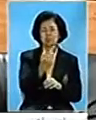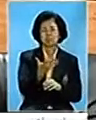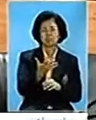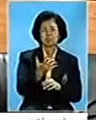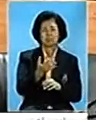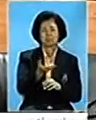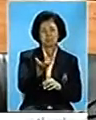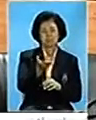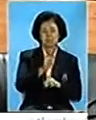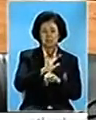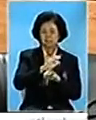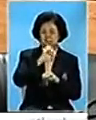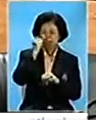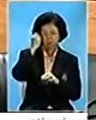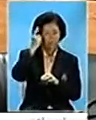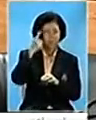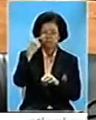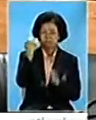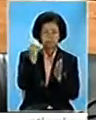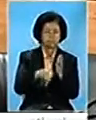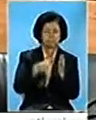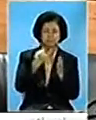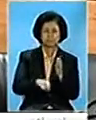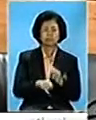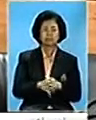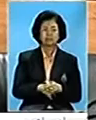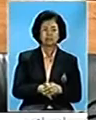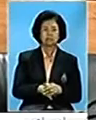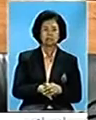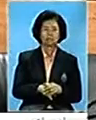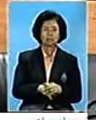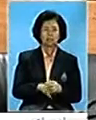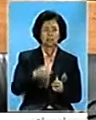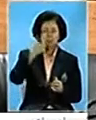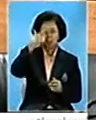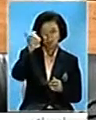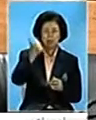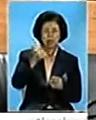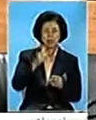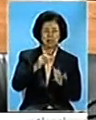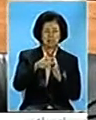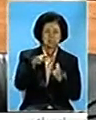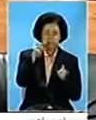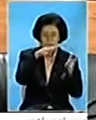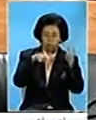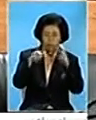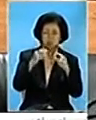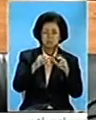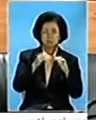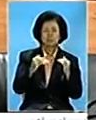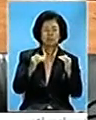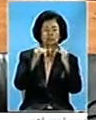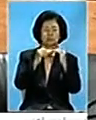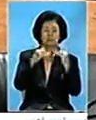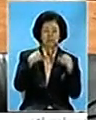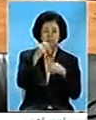ย่างนี้เป็นความเข้าใจที่คลาดเคลื่อนครับท่านประธานที่เคารพเพราะการปกครองในระบอบประชาธิปไตยเนี่ยนะครับมีสภานิติบั